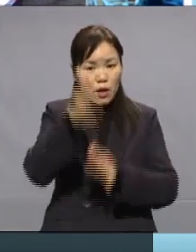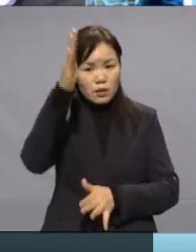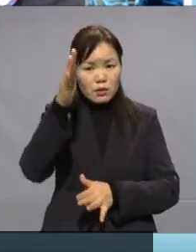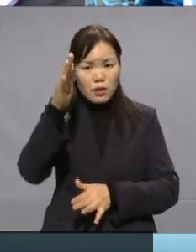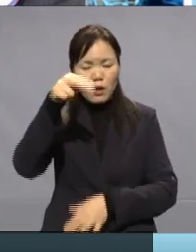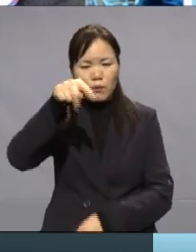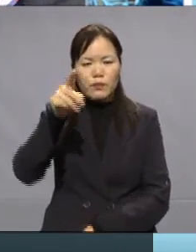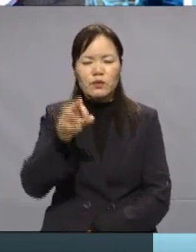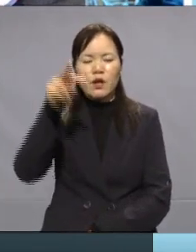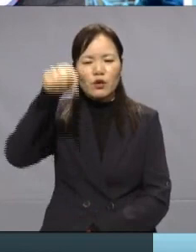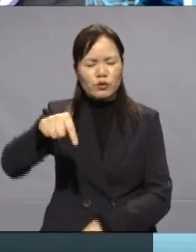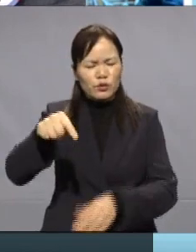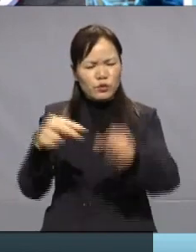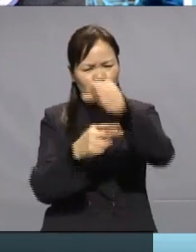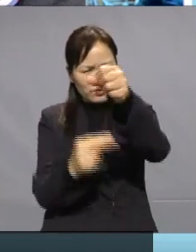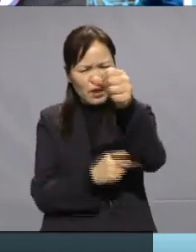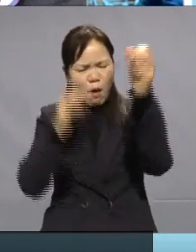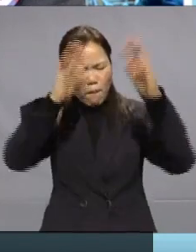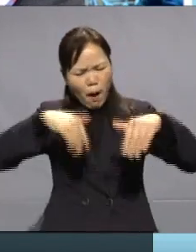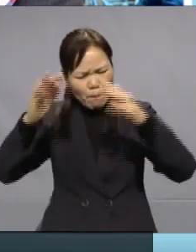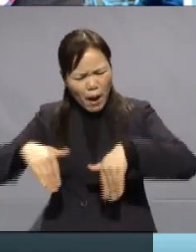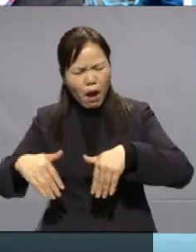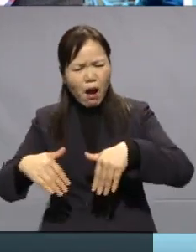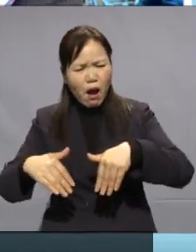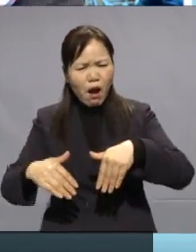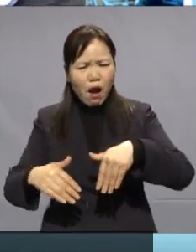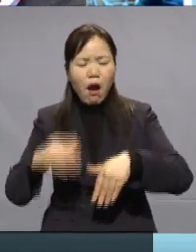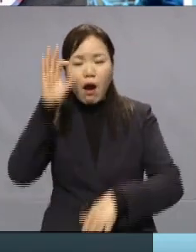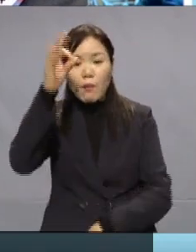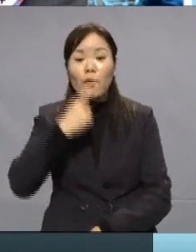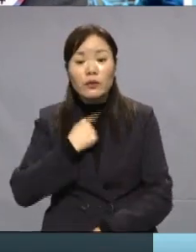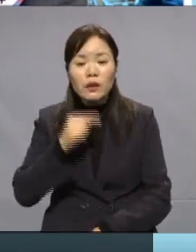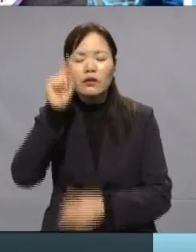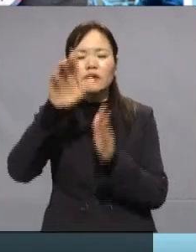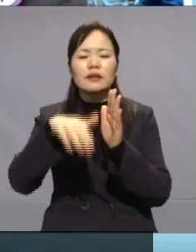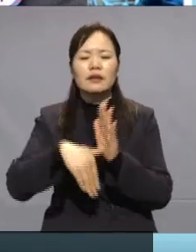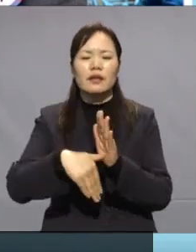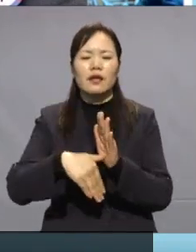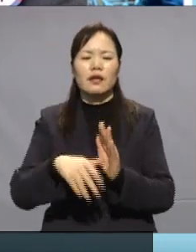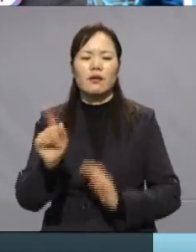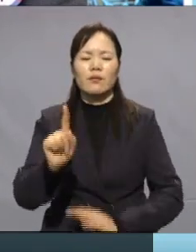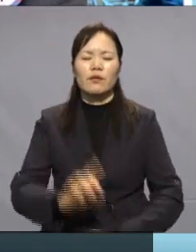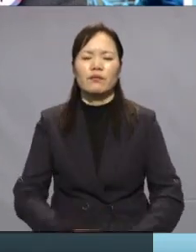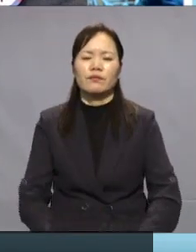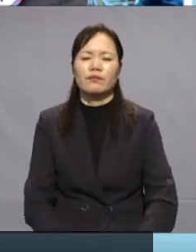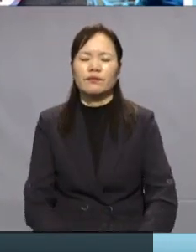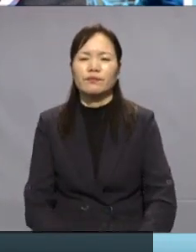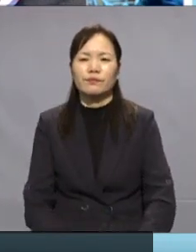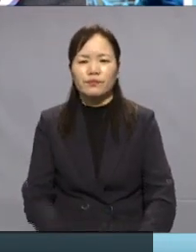그런 그 참사를 몇 번 본 적이 있습니다 그럴 때마다 정권은